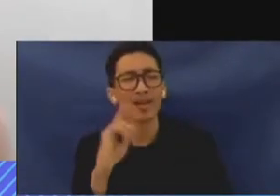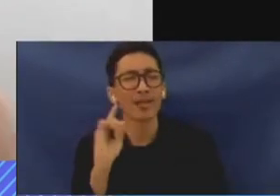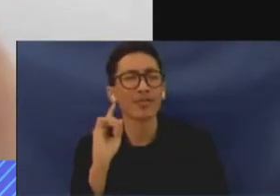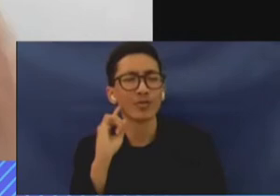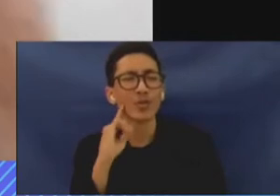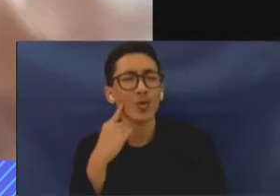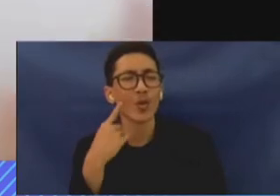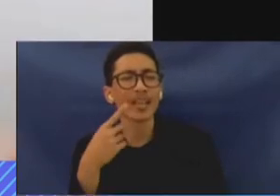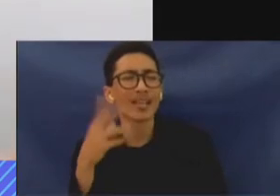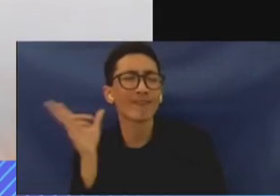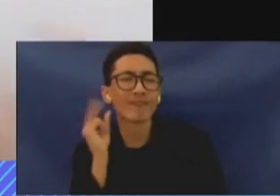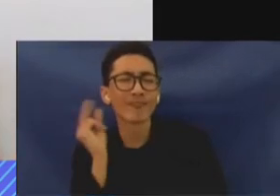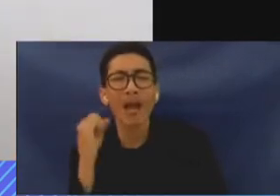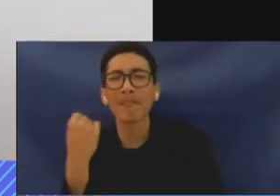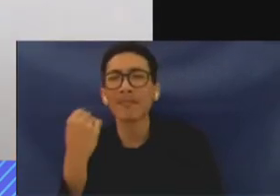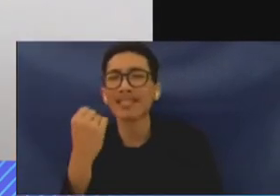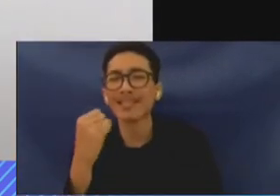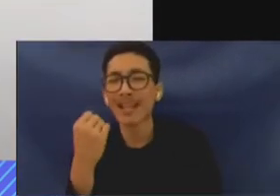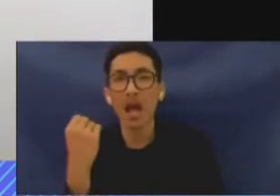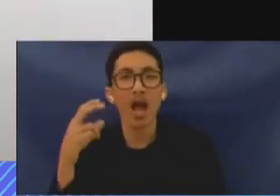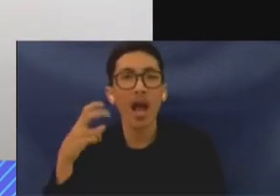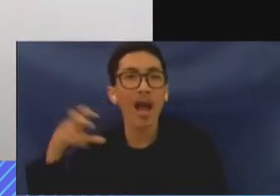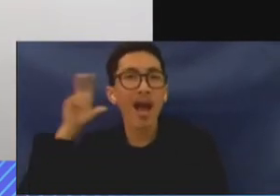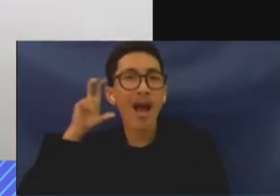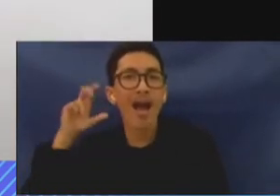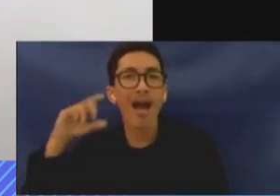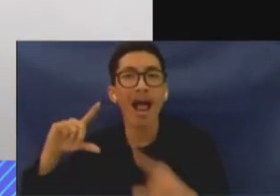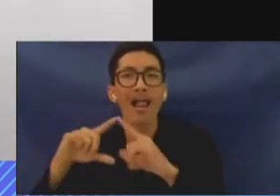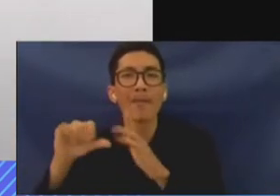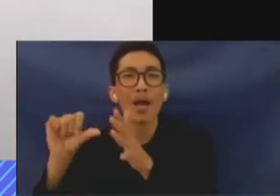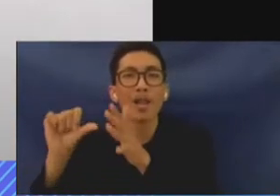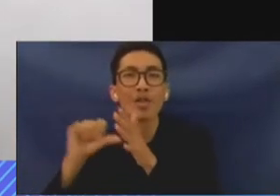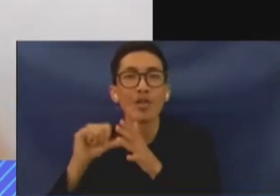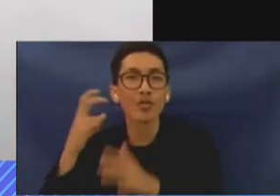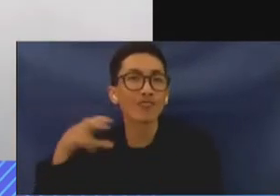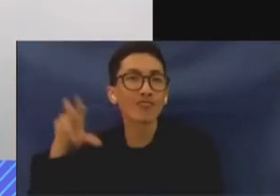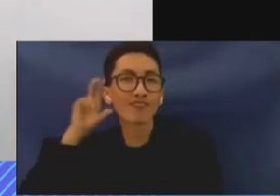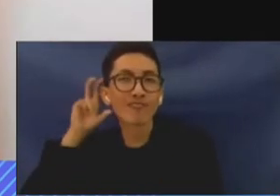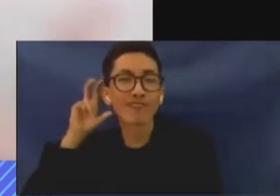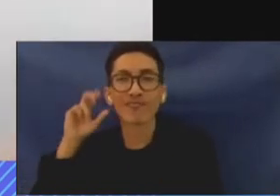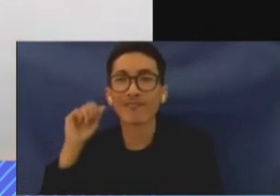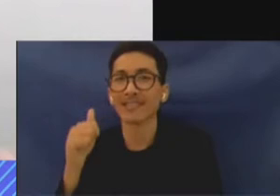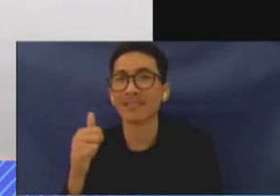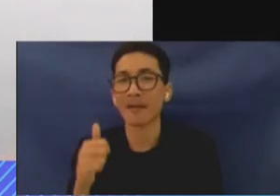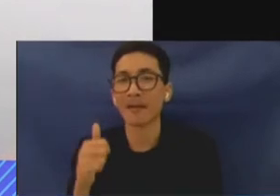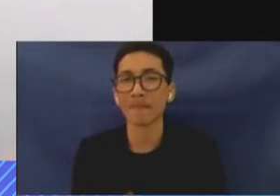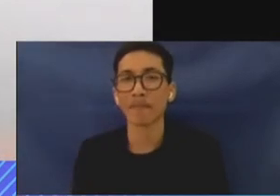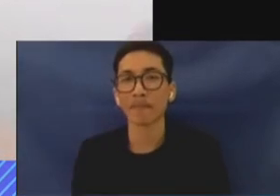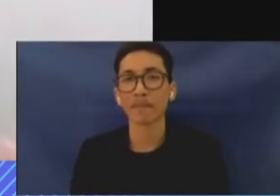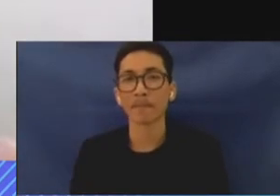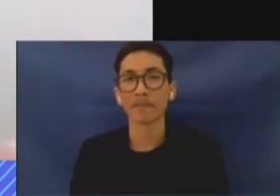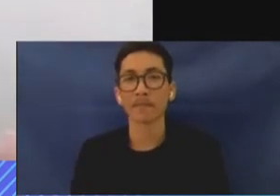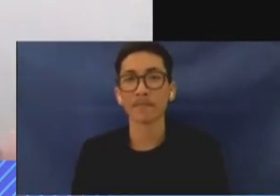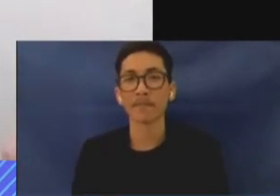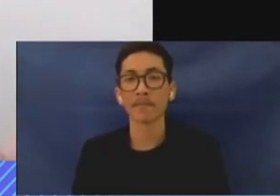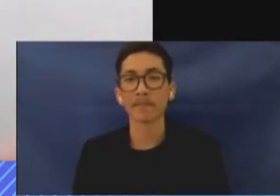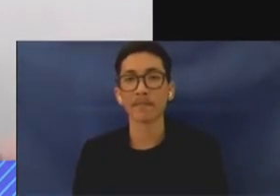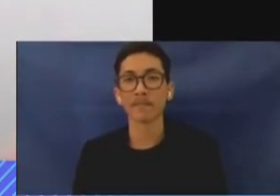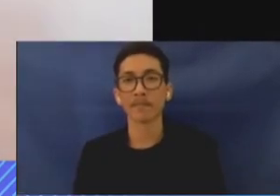dia bisa membantu mendengar suara, saya bilang gitu. Jadi sambil dari situ kemudian ketika orang-orangnya itu saya